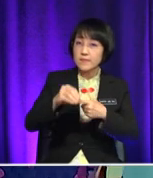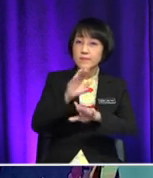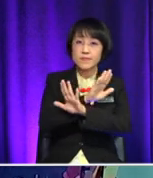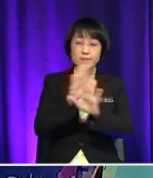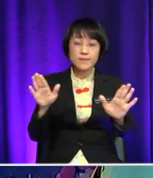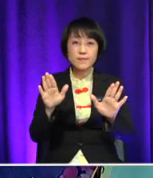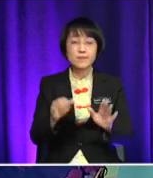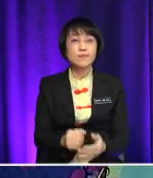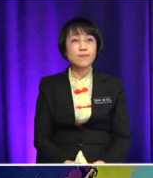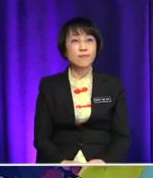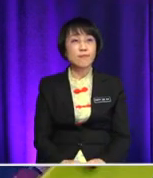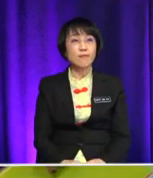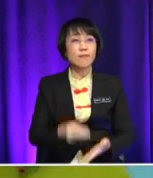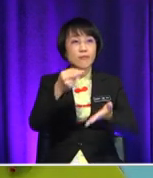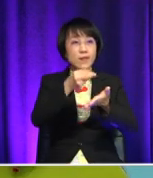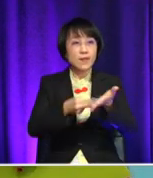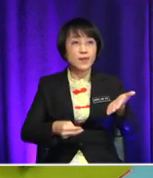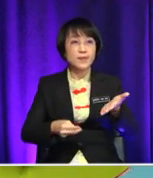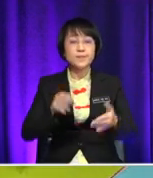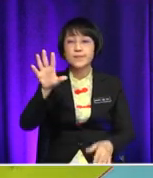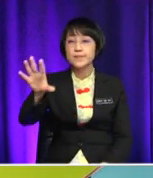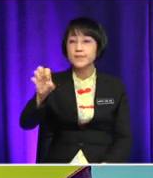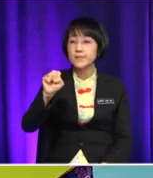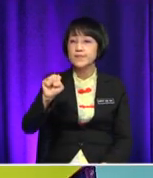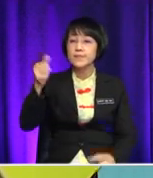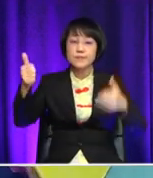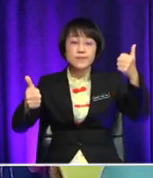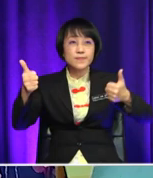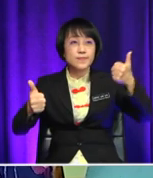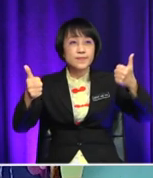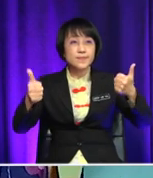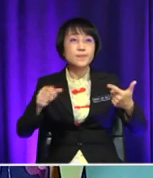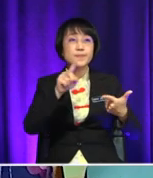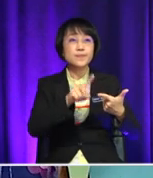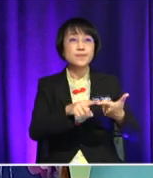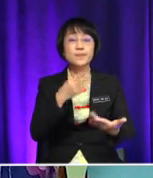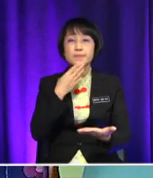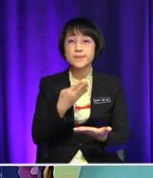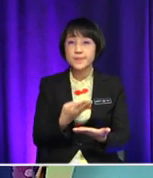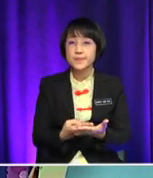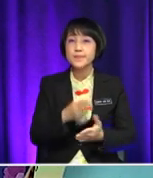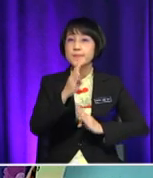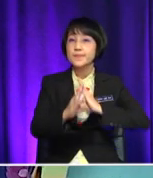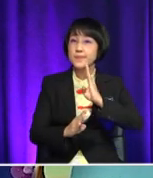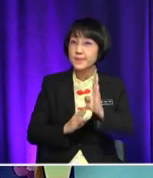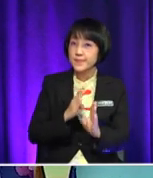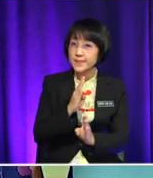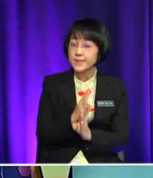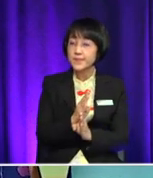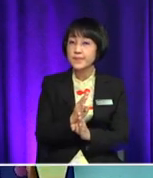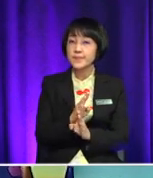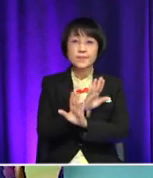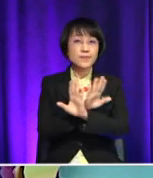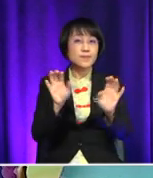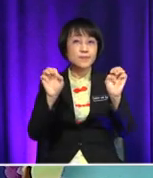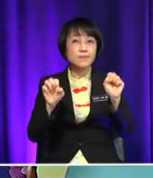menilai untuk ambil yang manis 1 ya oke yang kedua mesti ada budi pekerti kita tak boleh macam malu-malu